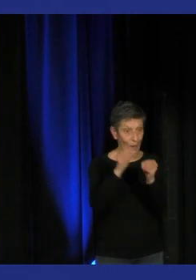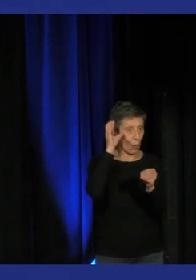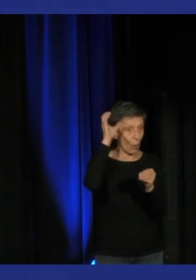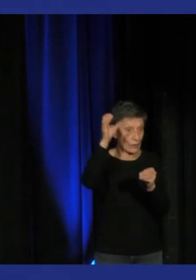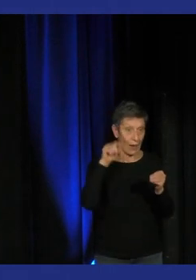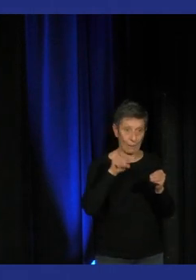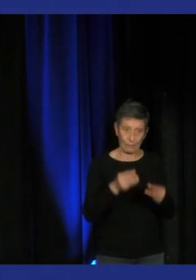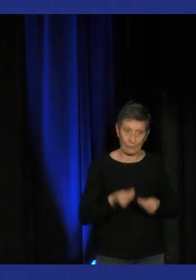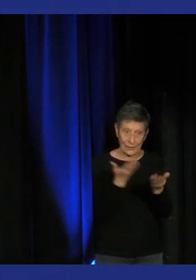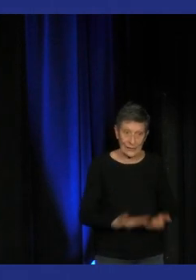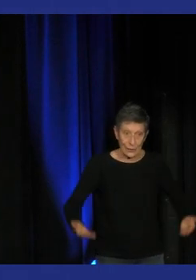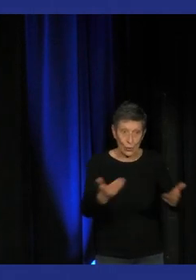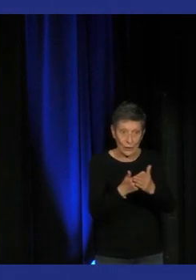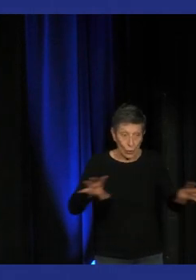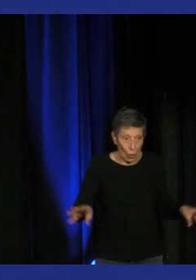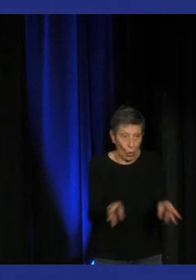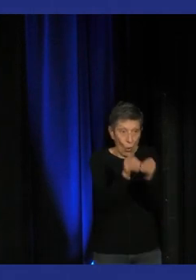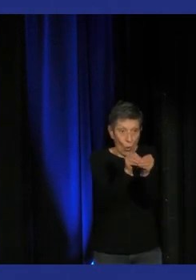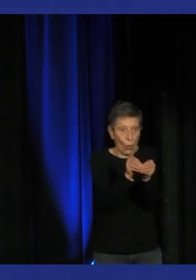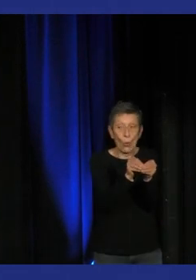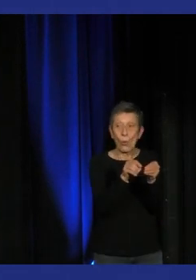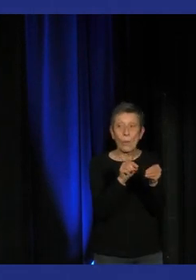unifie les situations